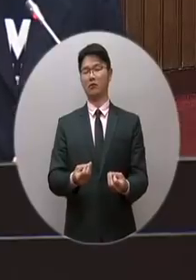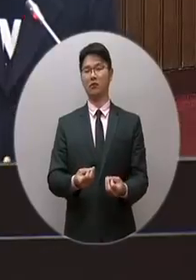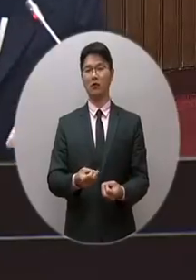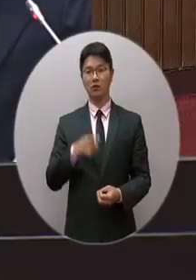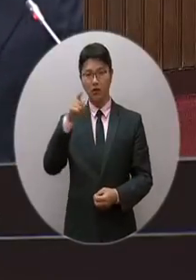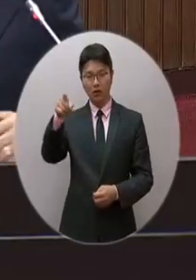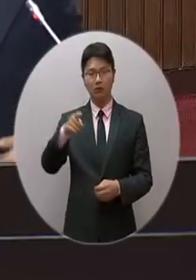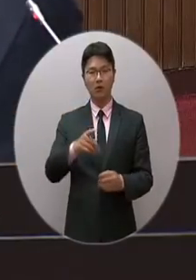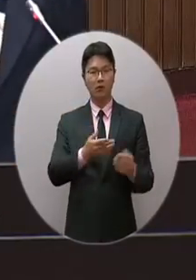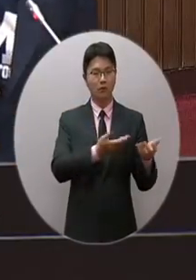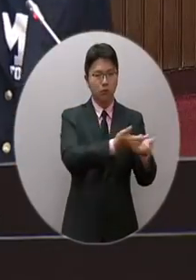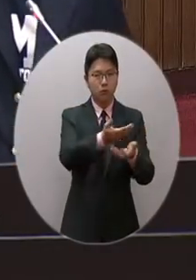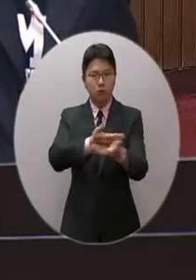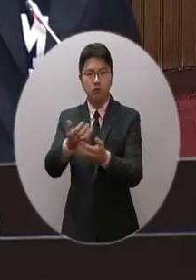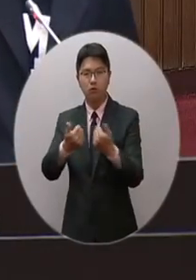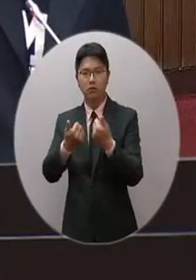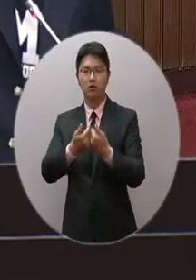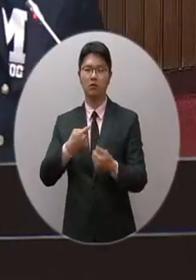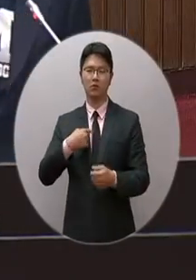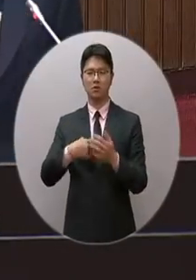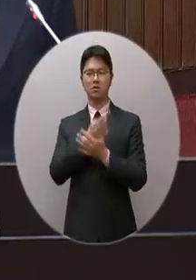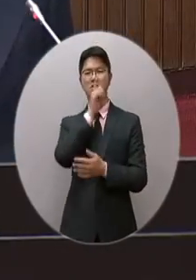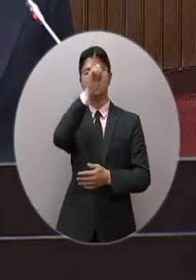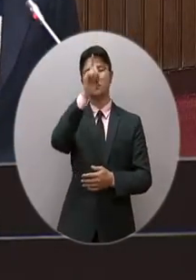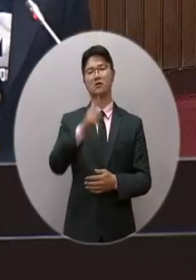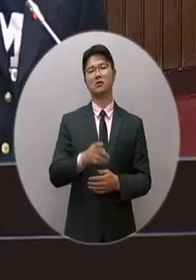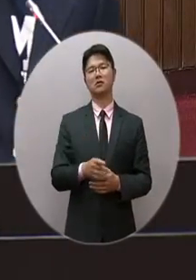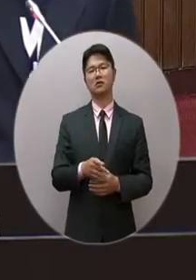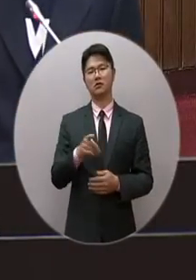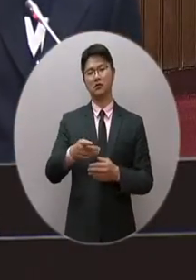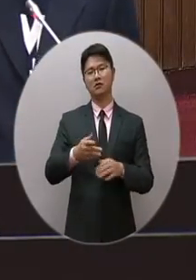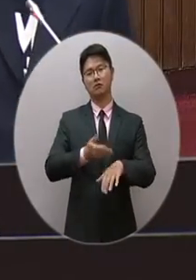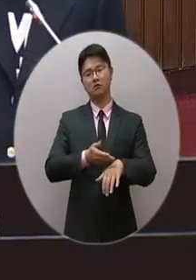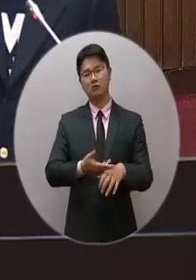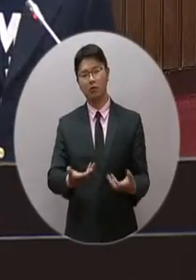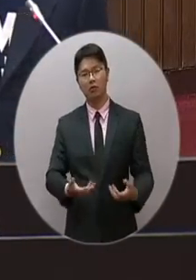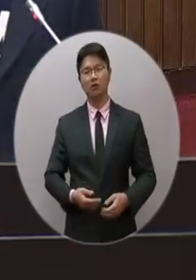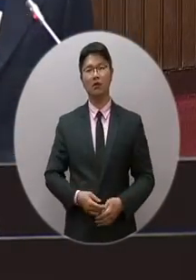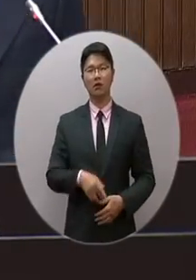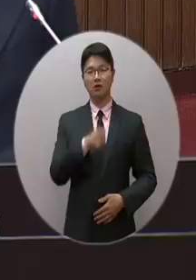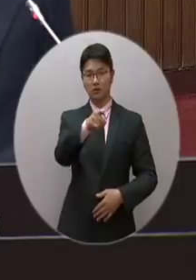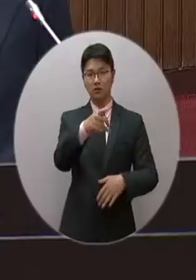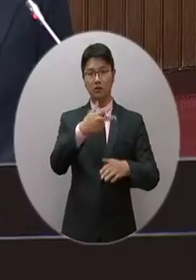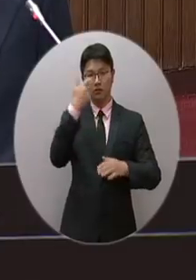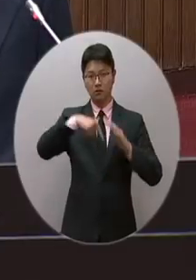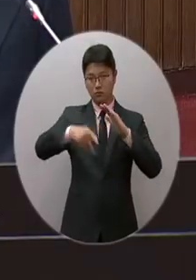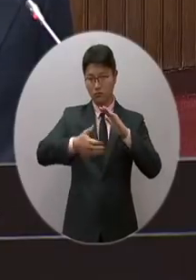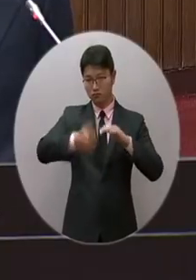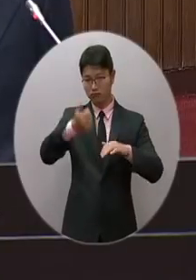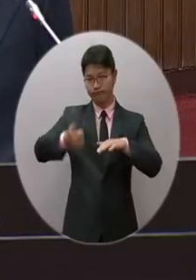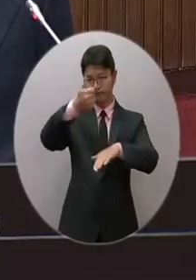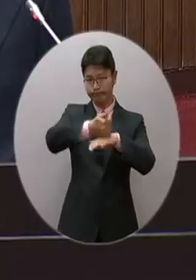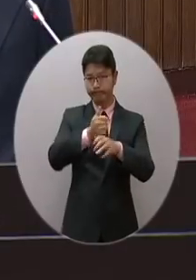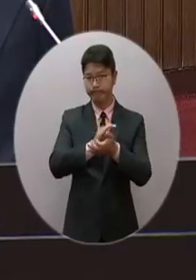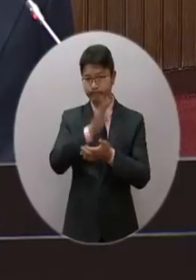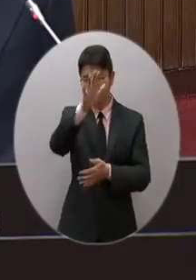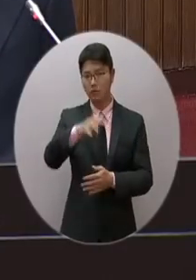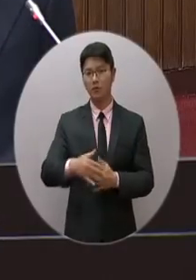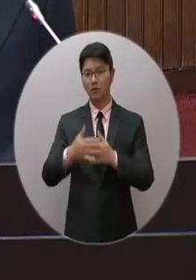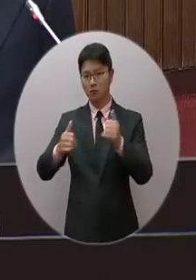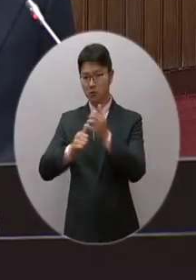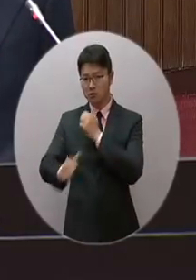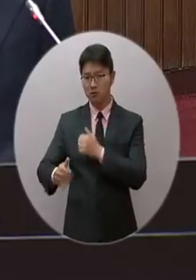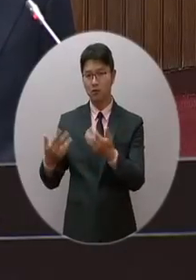亮？我们在这里就是只有一条路，特别是赖院长，你从上台之后，我很仔细的观察你，你在民生议